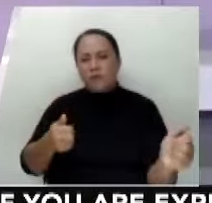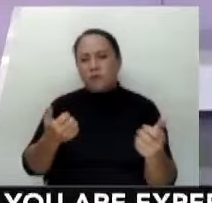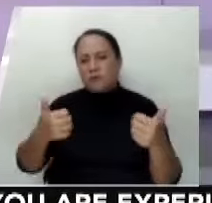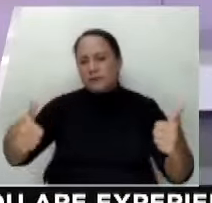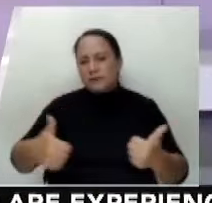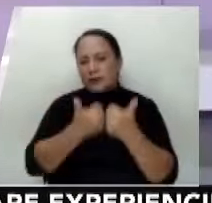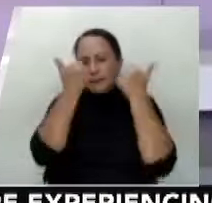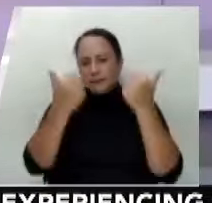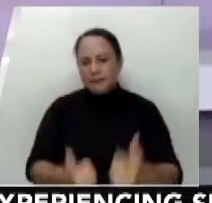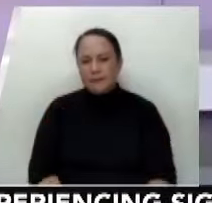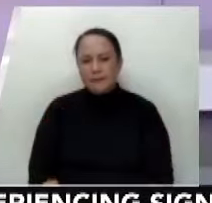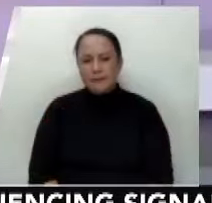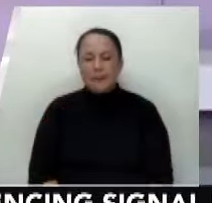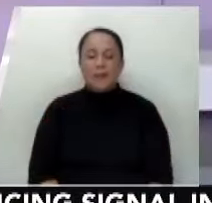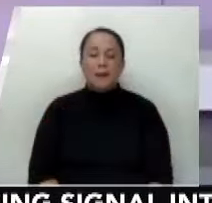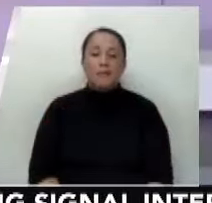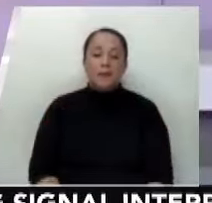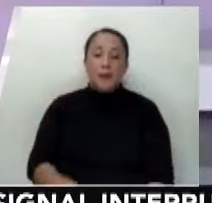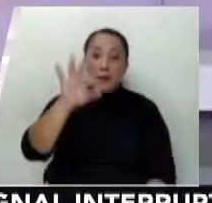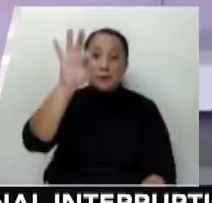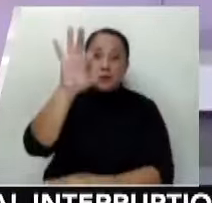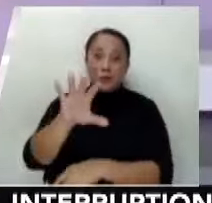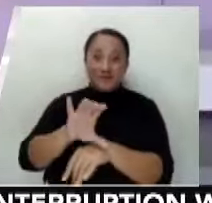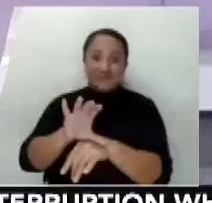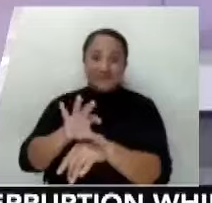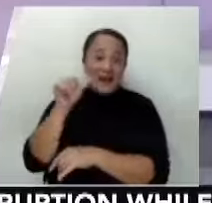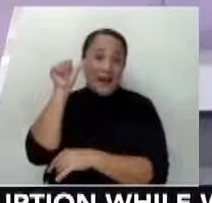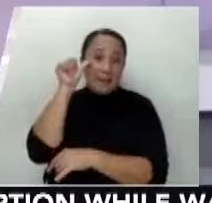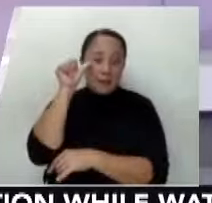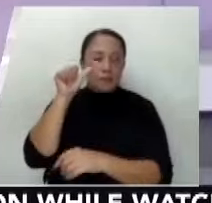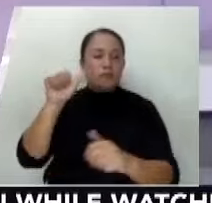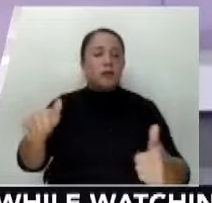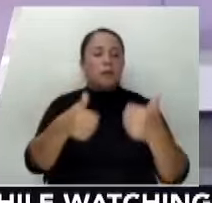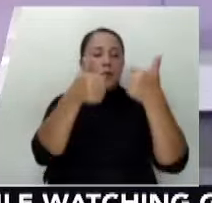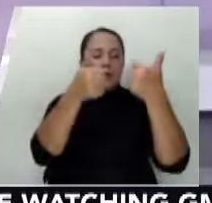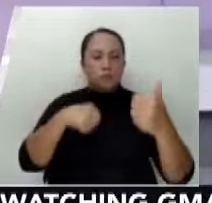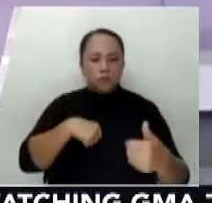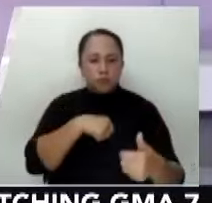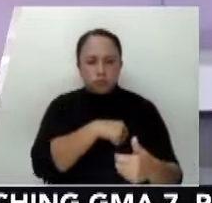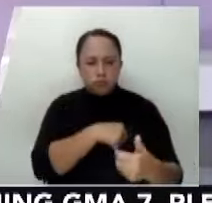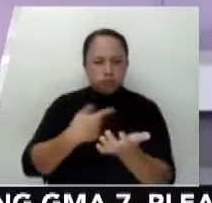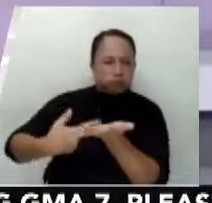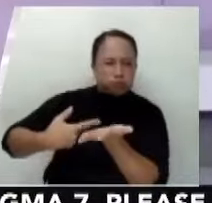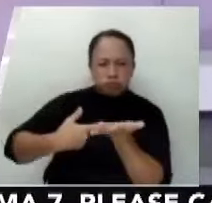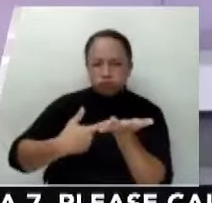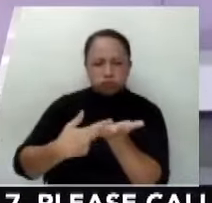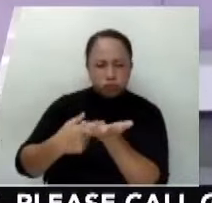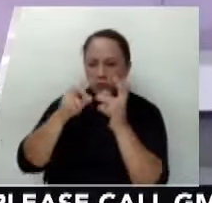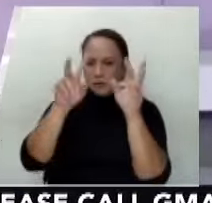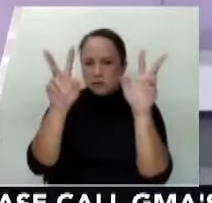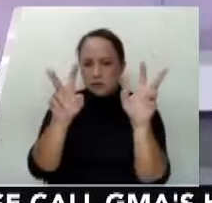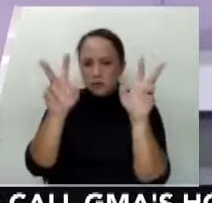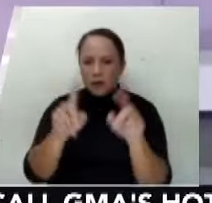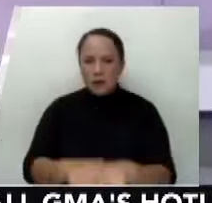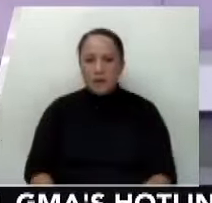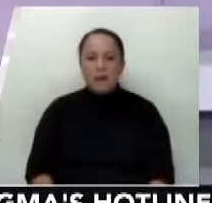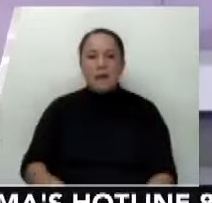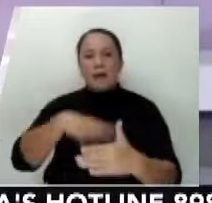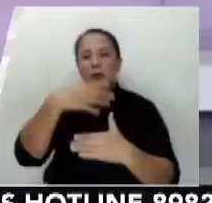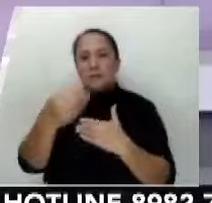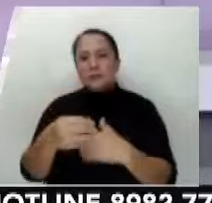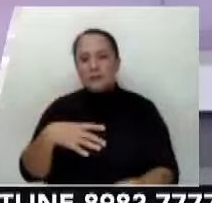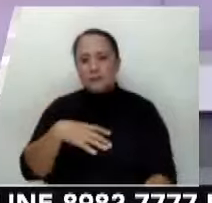hinamo ni Pastor Apollo Kiboy ang mga mambabatas na magdebate sa kahit na anong isue pero sa labas ng konggreso hindi